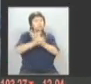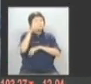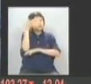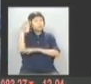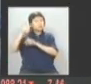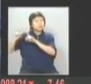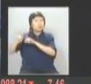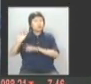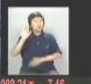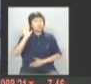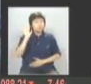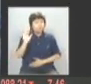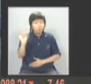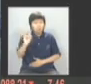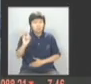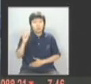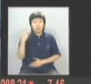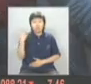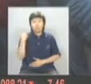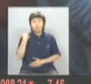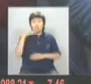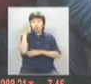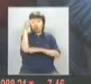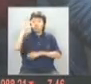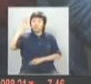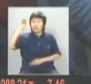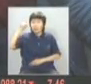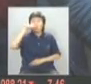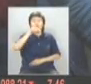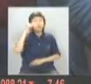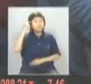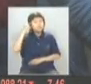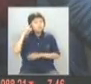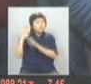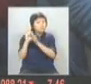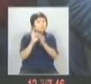อ Sieτού แกแซงเข้ามาสิทย